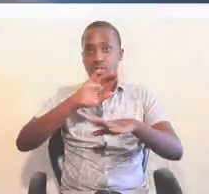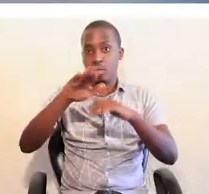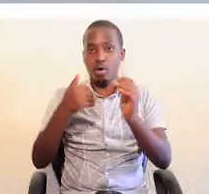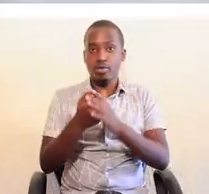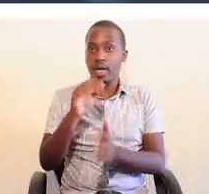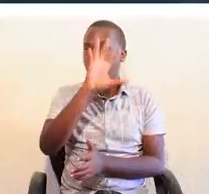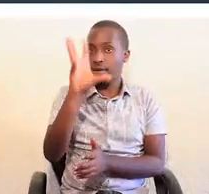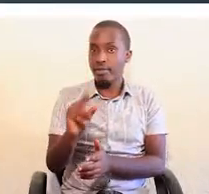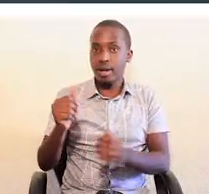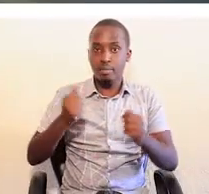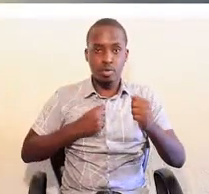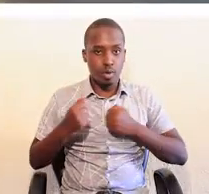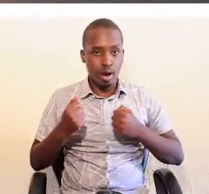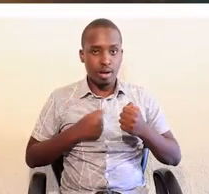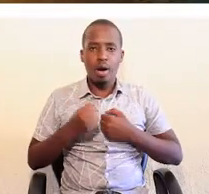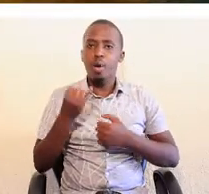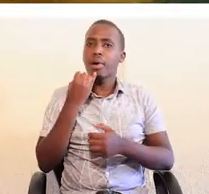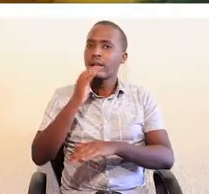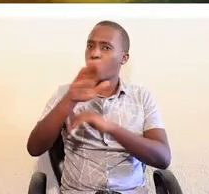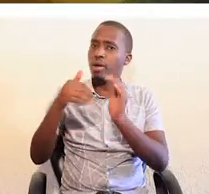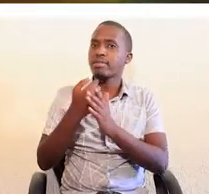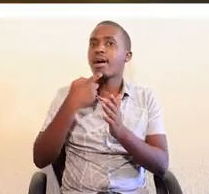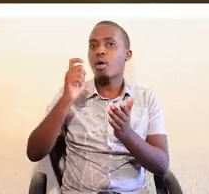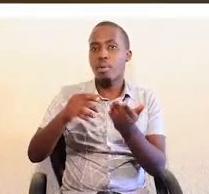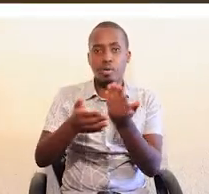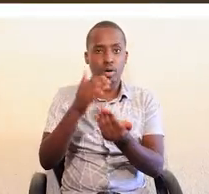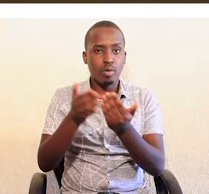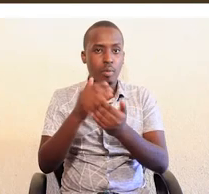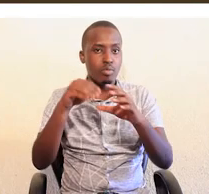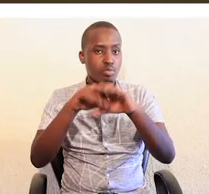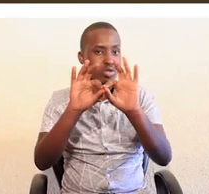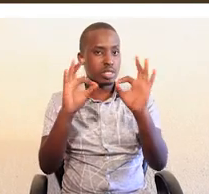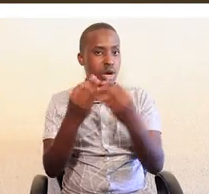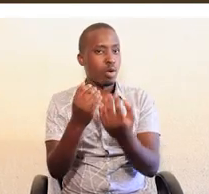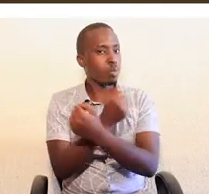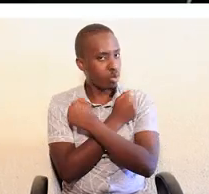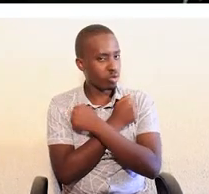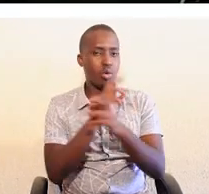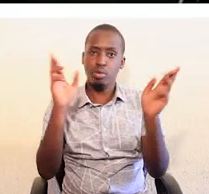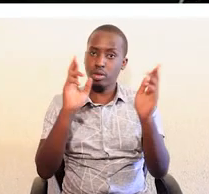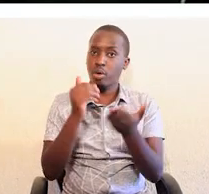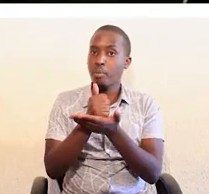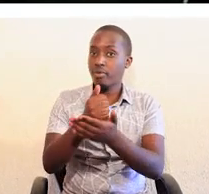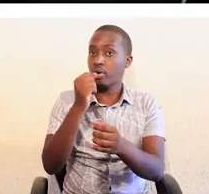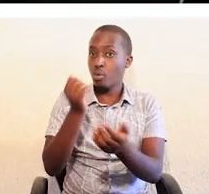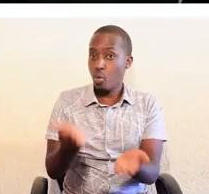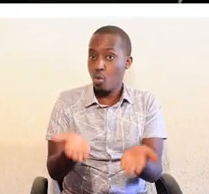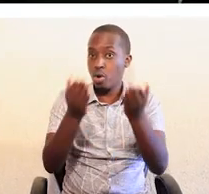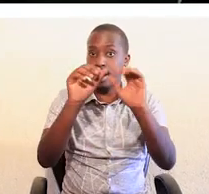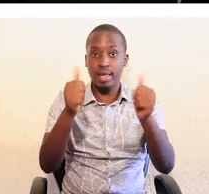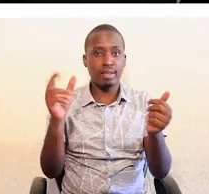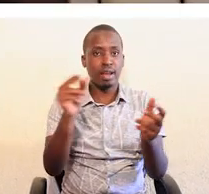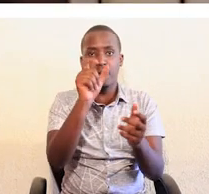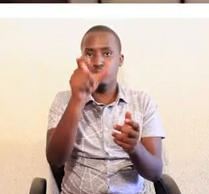kwisi yose Afrika mu Rwanda umwana wese akwiye kurerwa mu muryango mukunze kandi witeguye kumufasha gukura